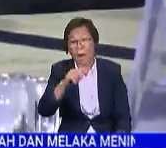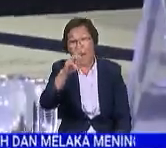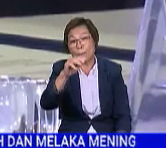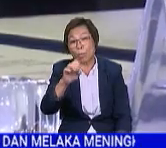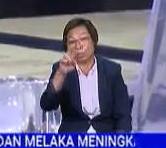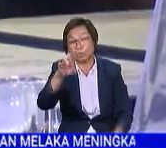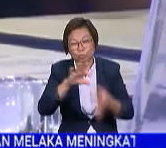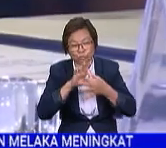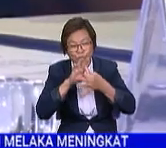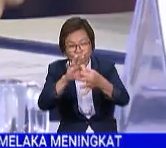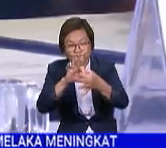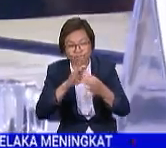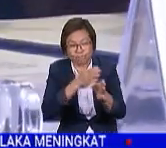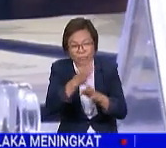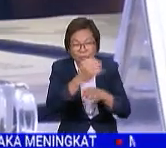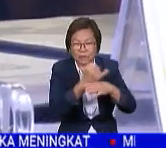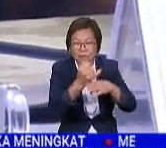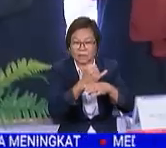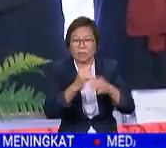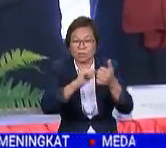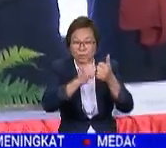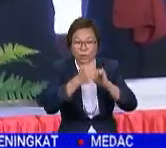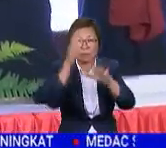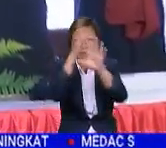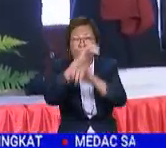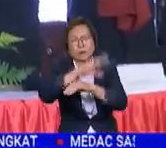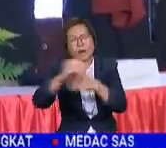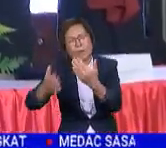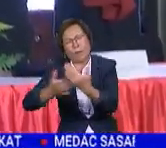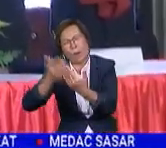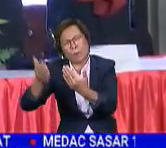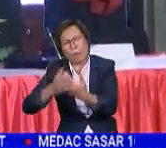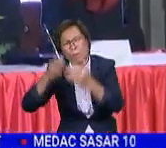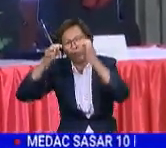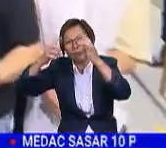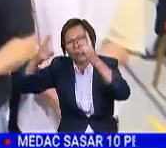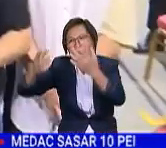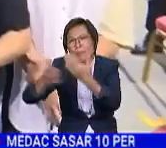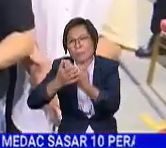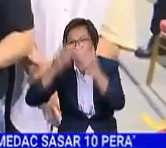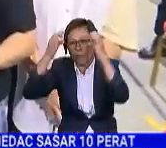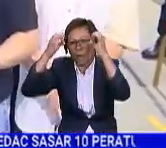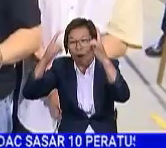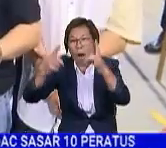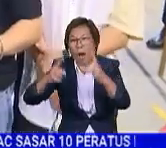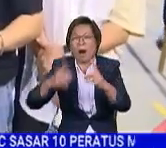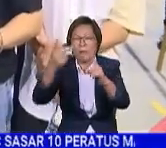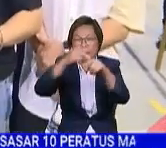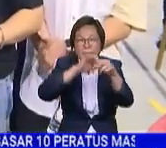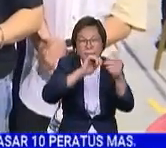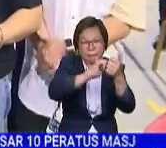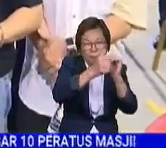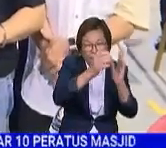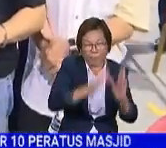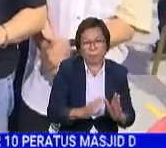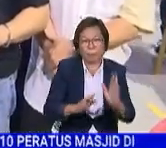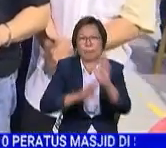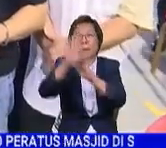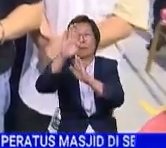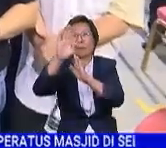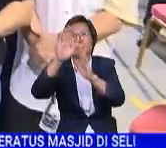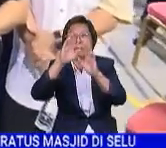menjalin kerjasama dalam bidang industri Sukandi strawhat selain memudahkan laluan pendidikan kepada atlet-atlet program pembangunan Showa